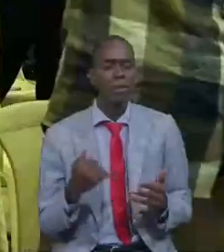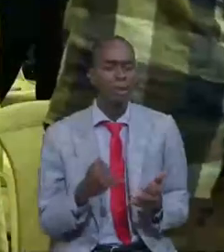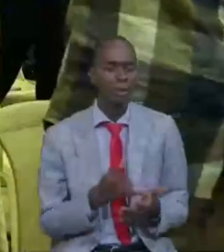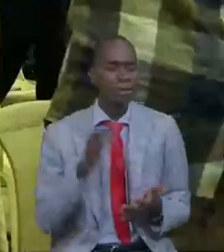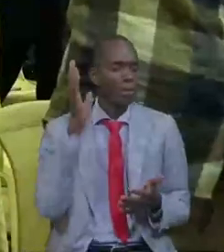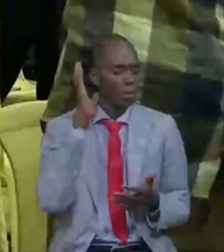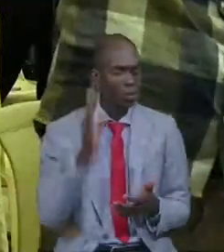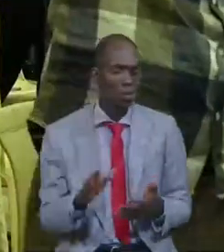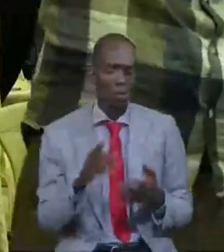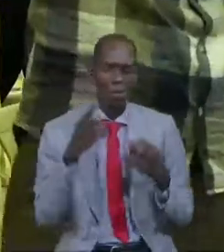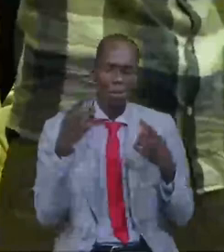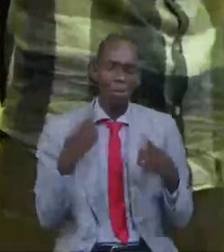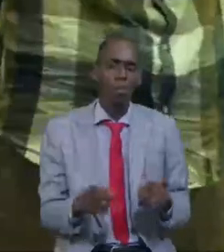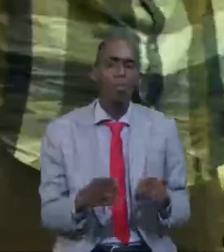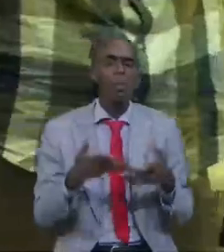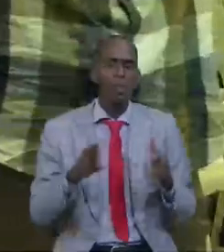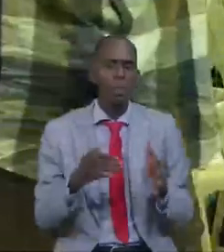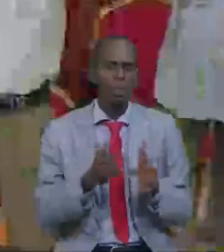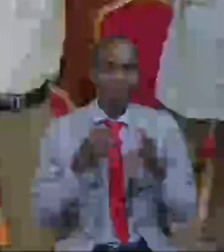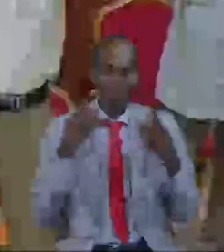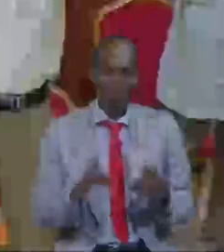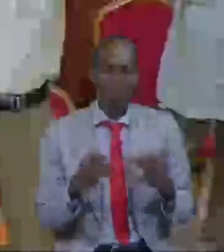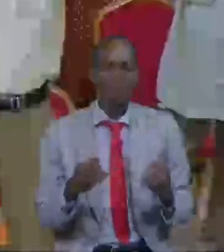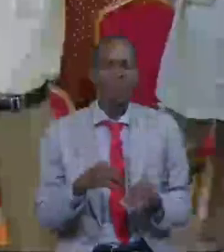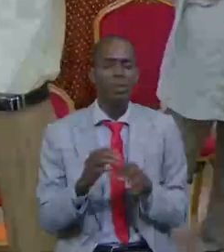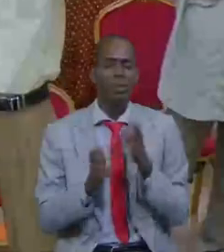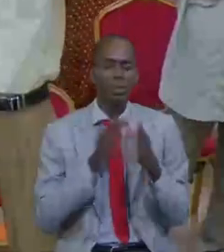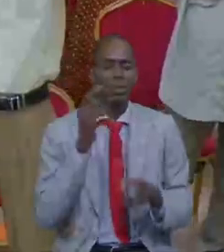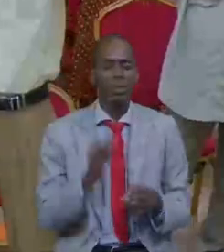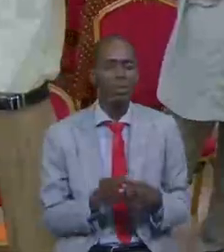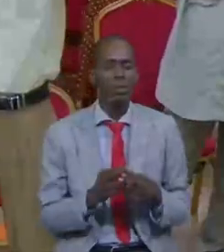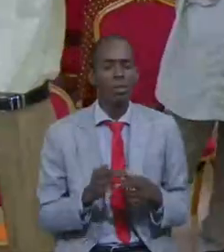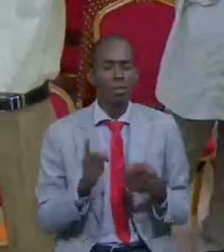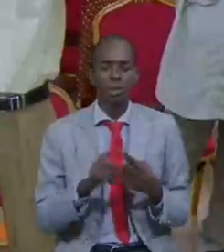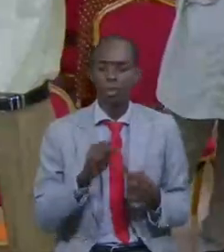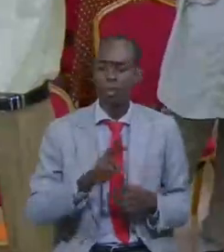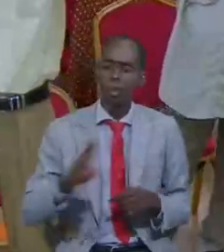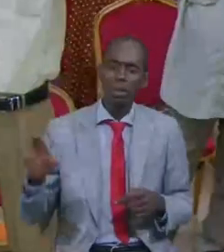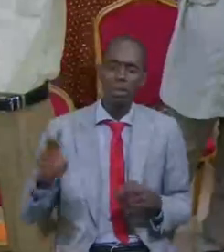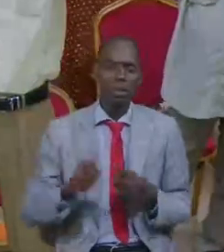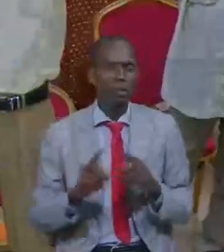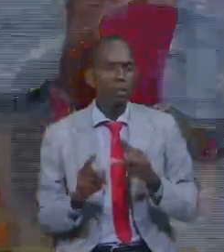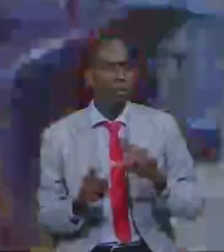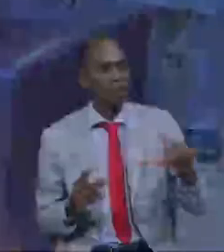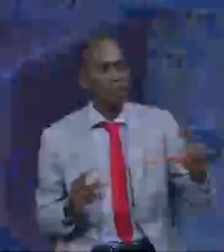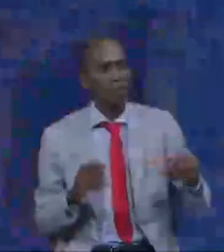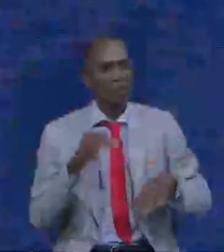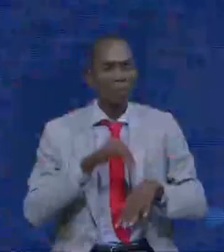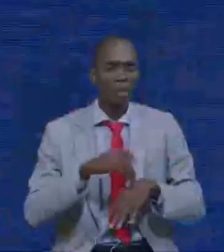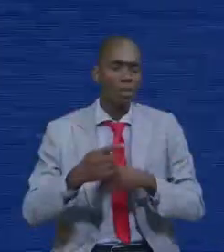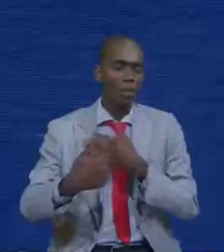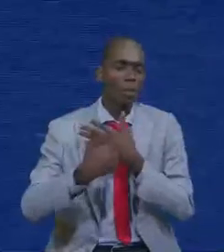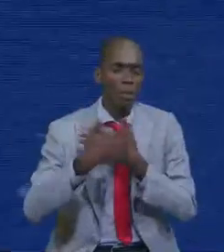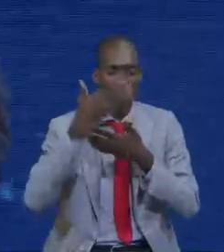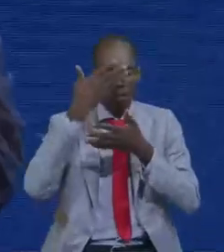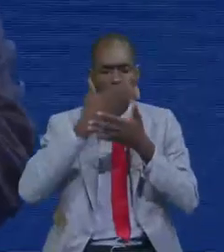Ça va s'accomplir, que cela s'accomplisse. À droite, à gauche, derrière, devant, au